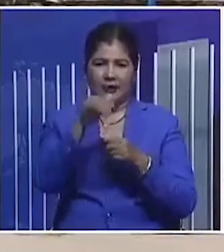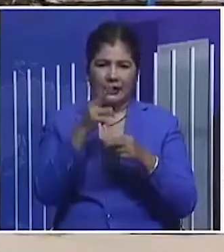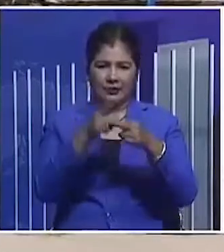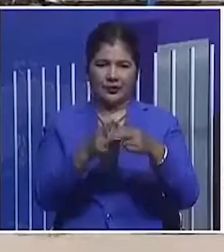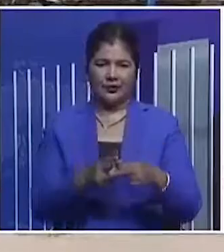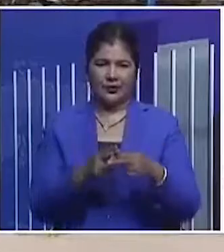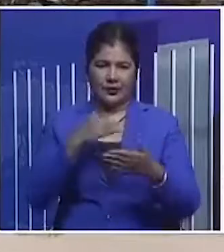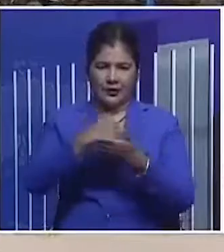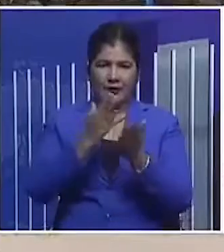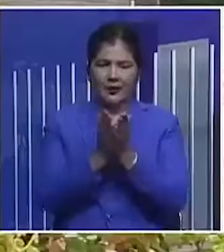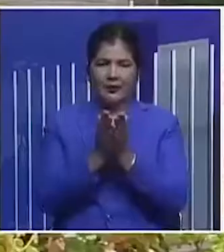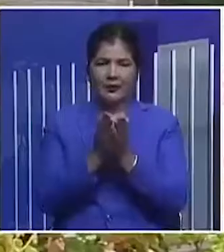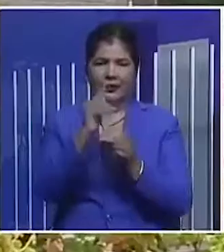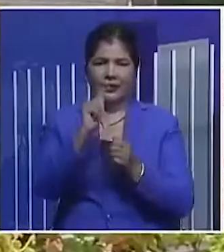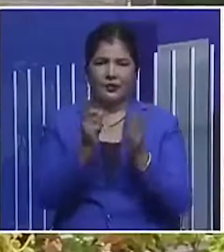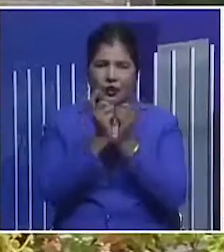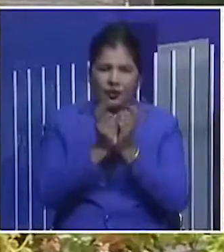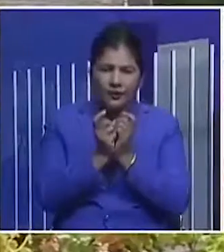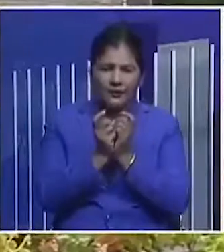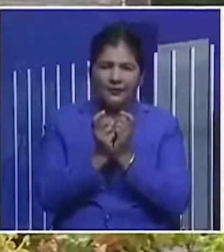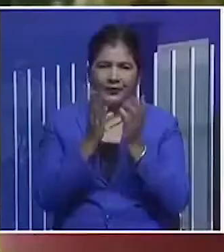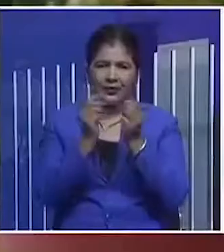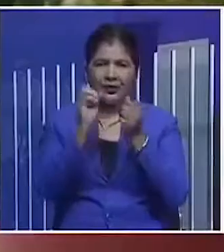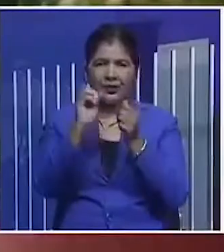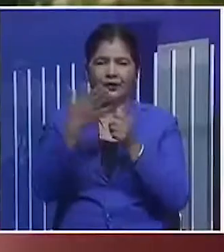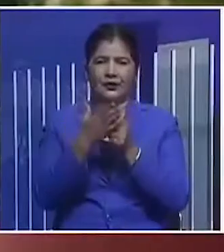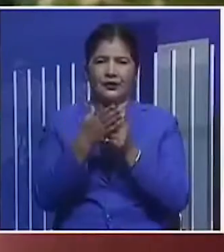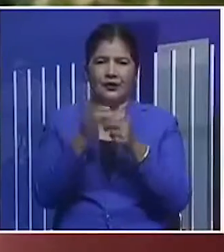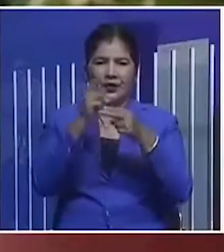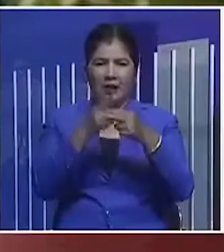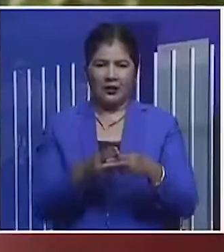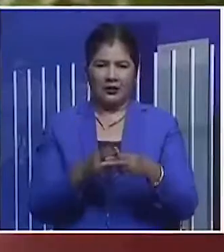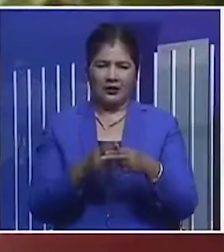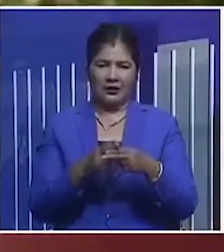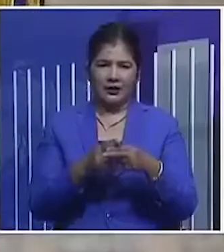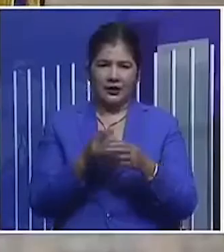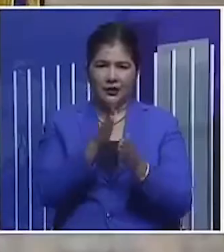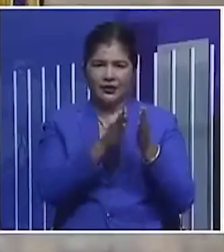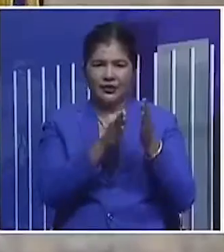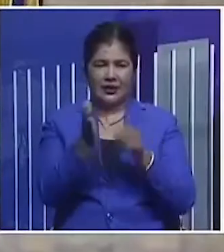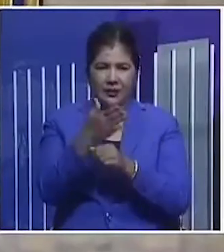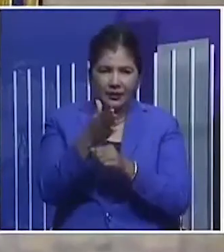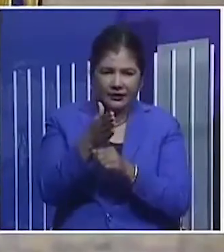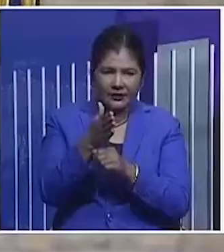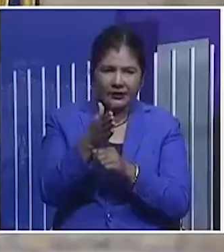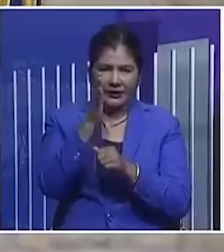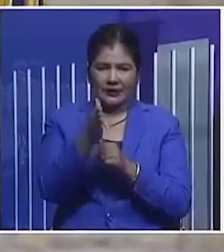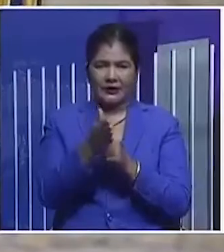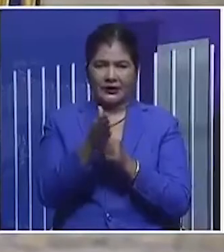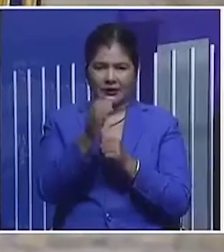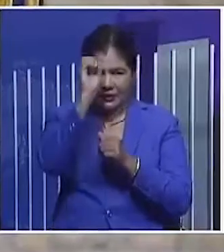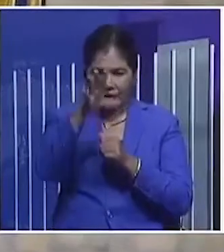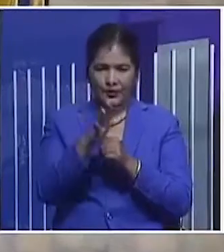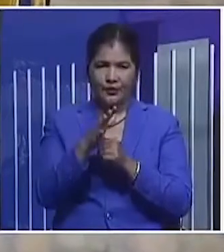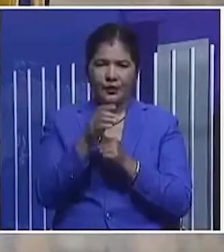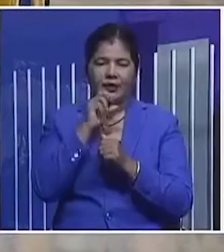बजेट माथिको सैद्धान्तिक छलफल सकिए पश्चात आर्थिक मामिला तथा योजना मन्त्री बिन्दमान विष्टले दिएको